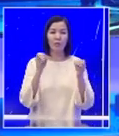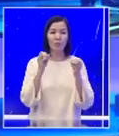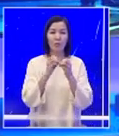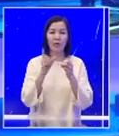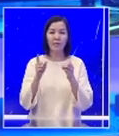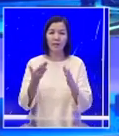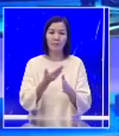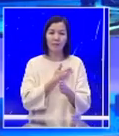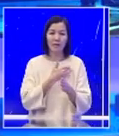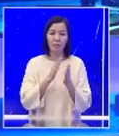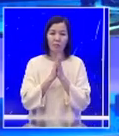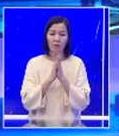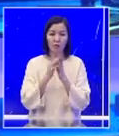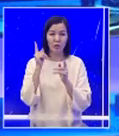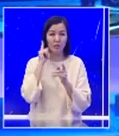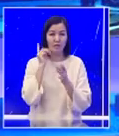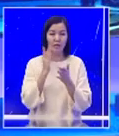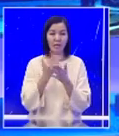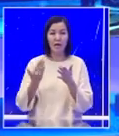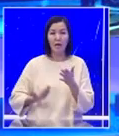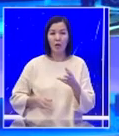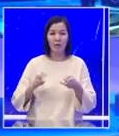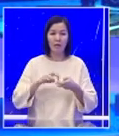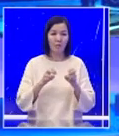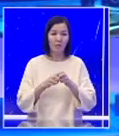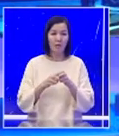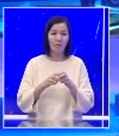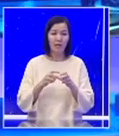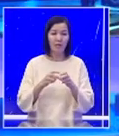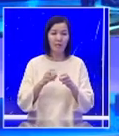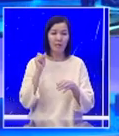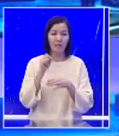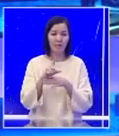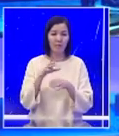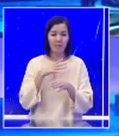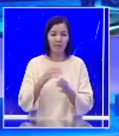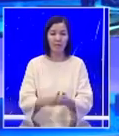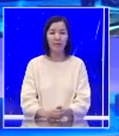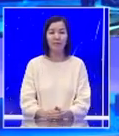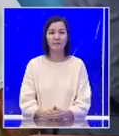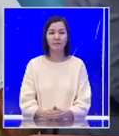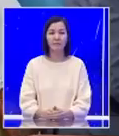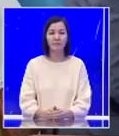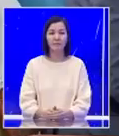талап тілегін тыңдады. Әлеуметтік мәселелерді талқылап, жауаптыларға нұсқау тапсырма берді.